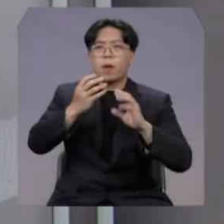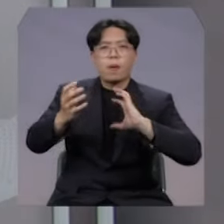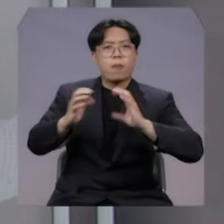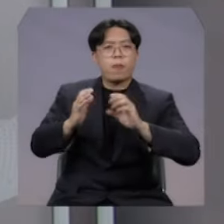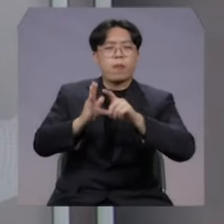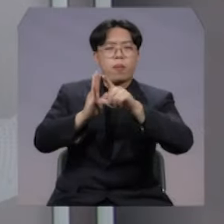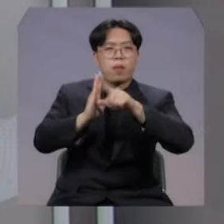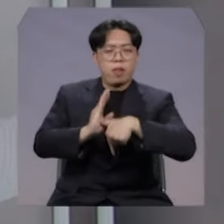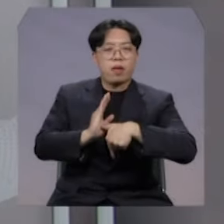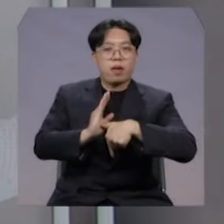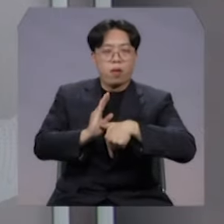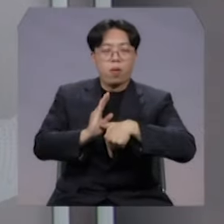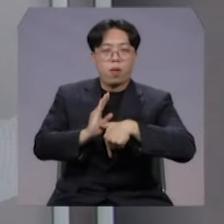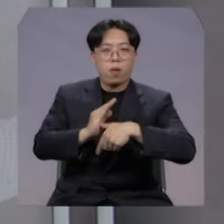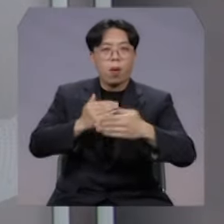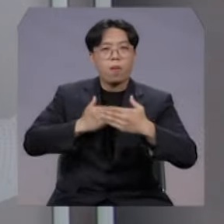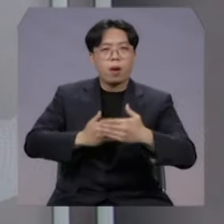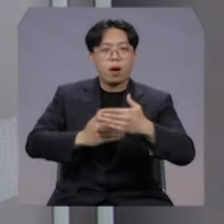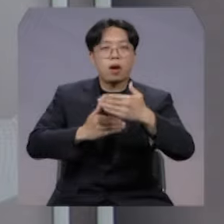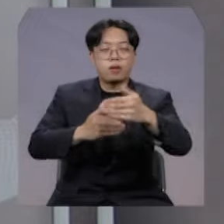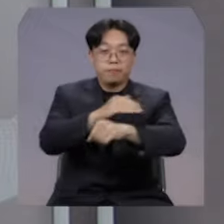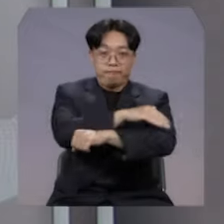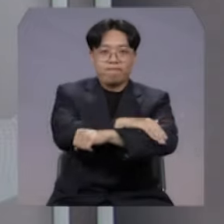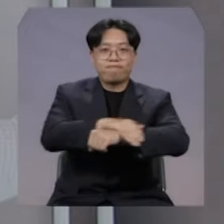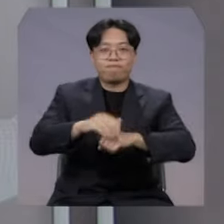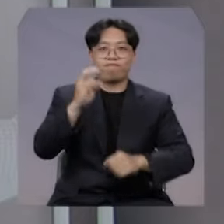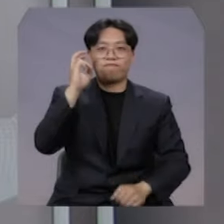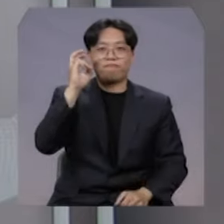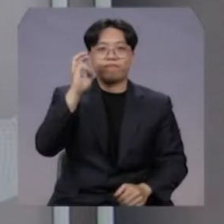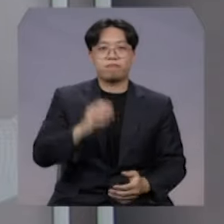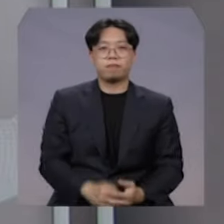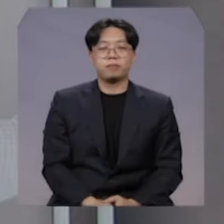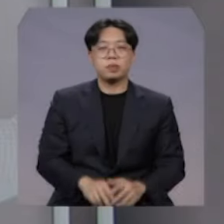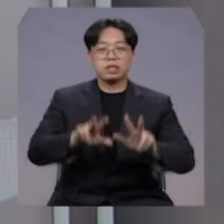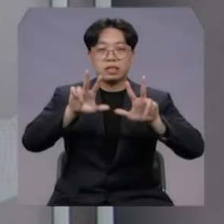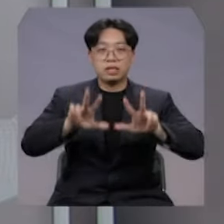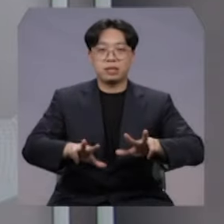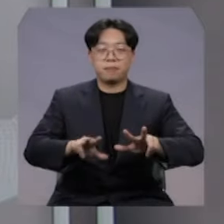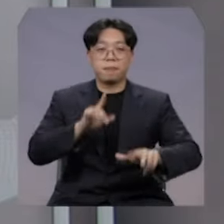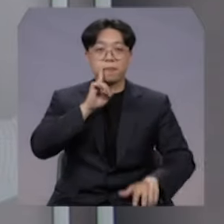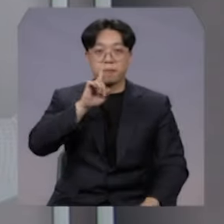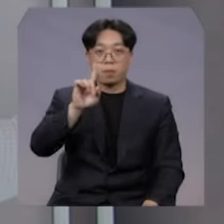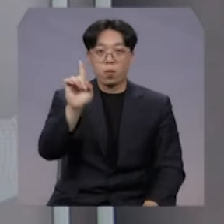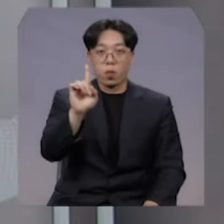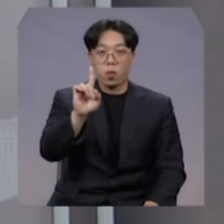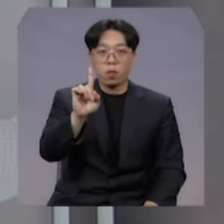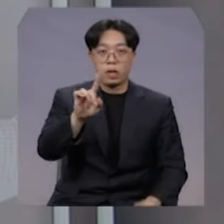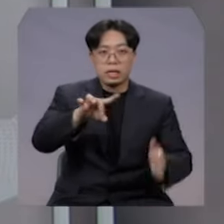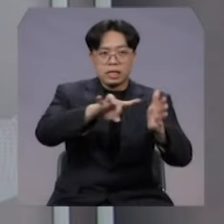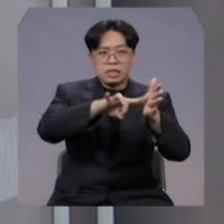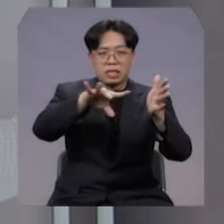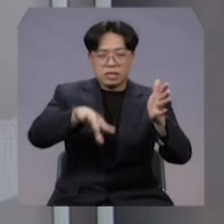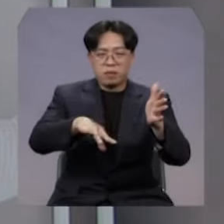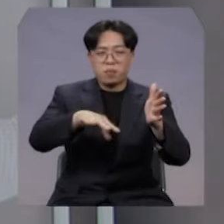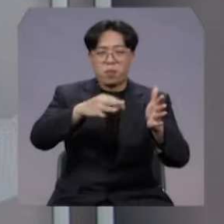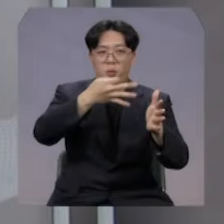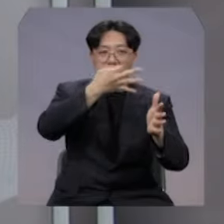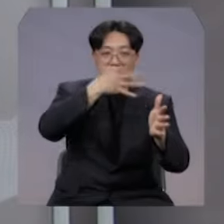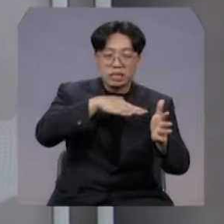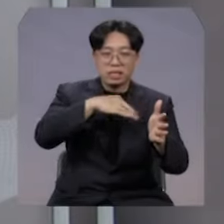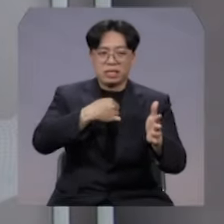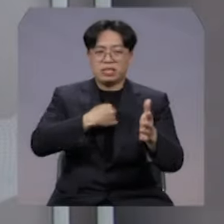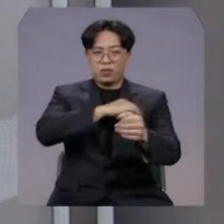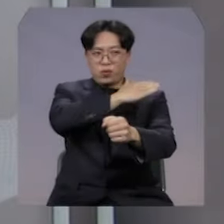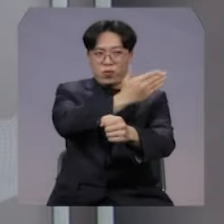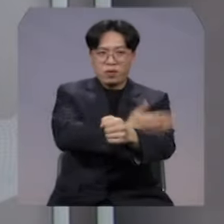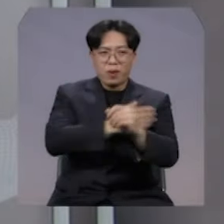유리한 과정이 있을 수 있다고 생각합니다. 지금 말씀하는 것은 일반적으로 세수 수입이 감소된다든가 우리의 권한이 축소될